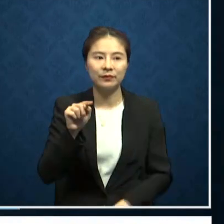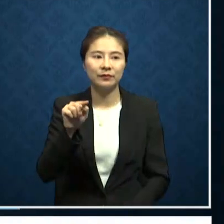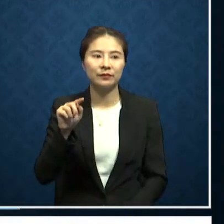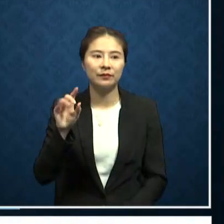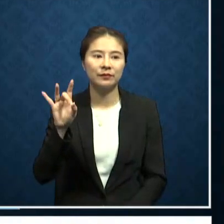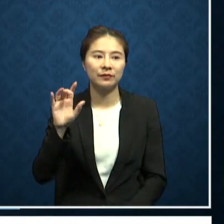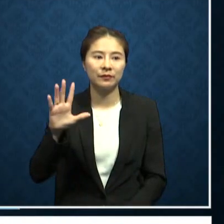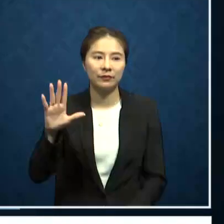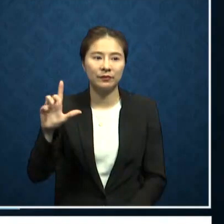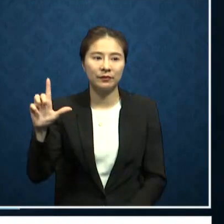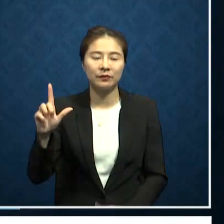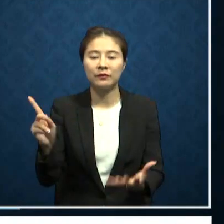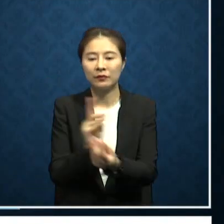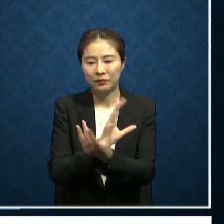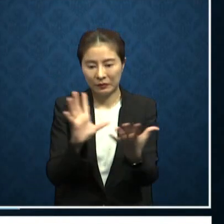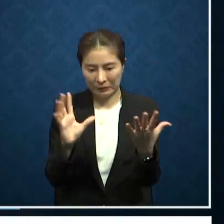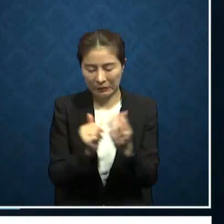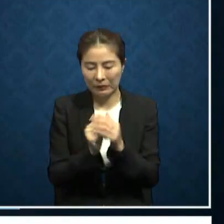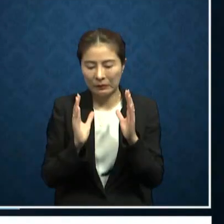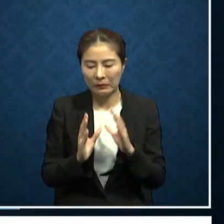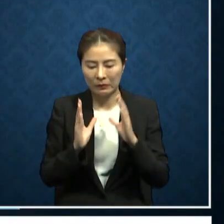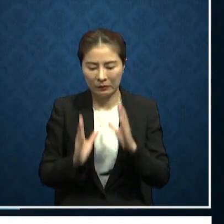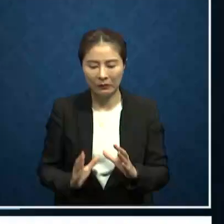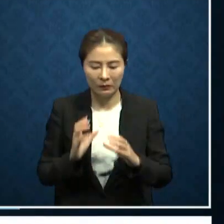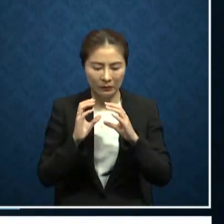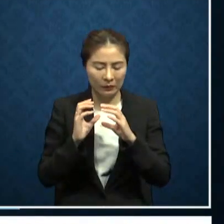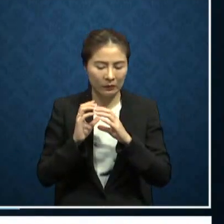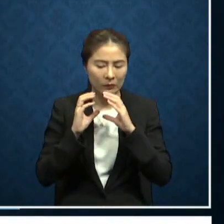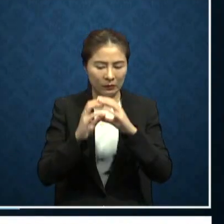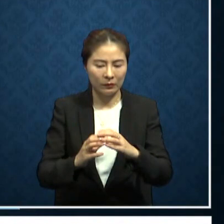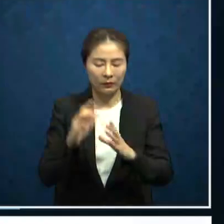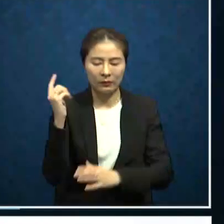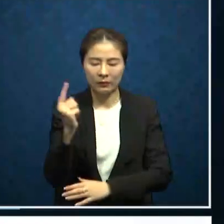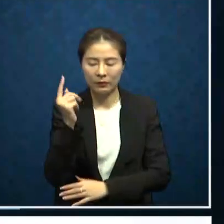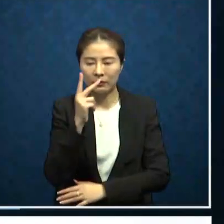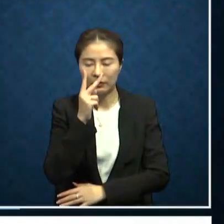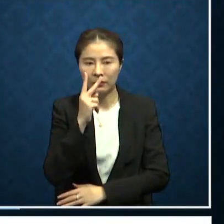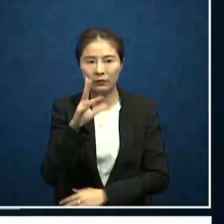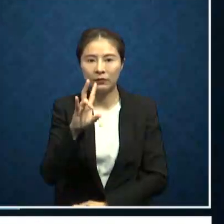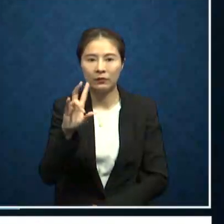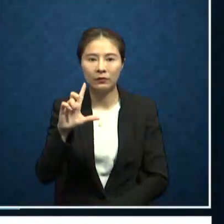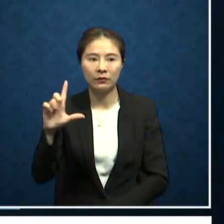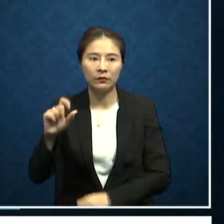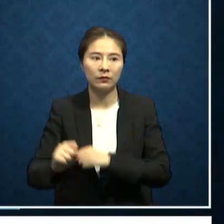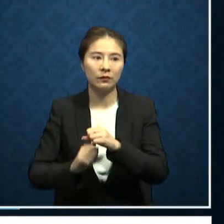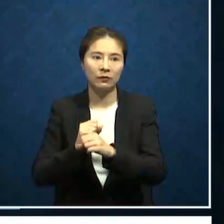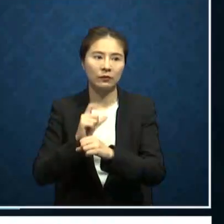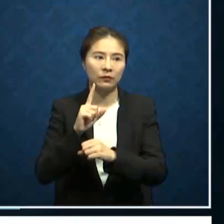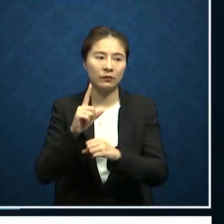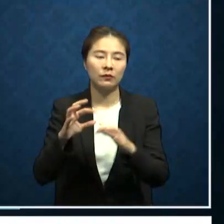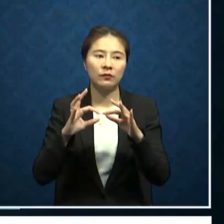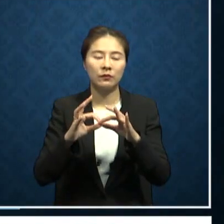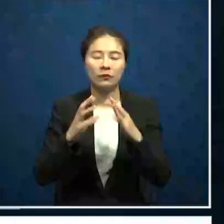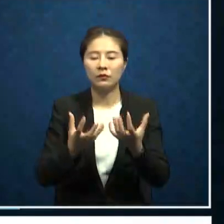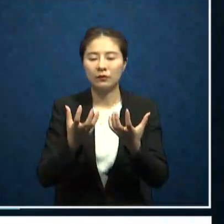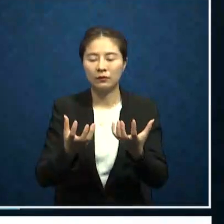cportหรือว่ารายได้จากชุมชนไทยนะคะ ccpนะคะอยู่ที่ 700ล้านบาทค่ะประเทศไทยมีมูลค่าการ